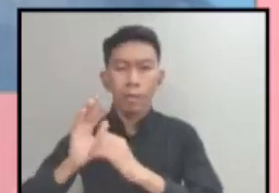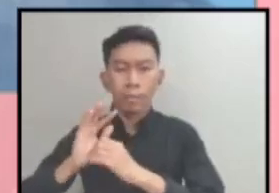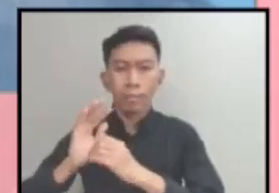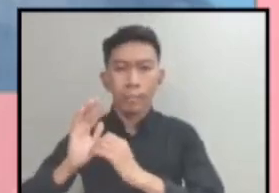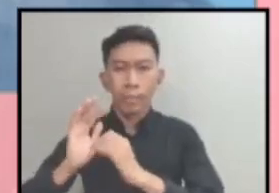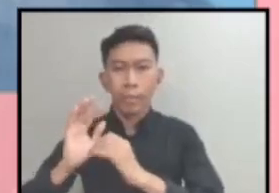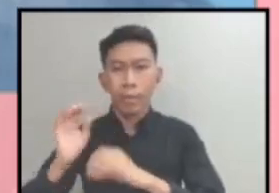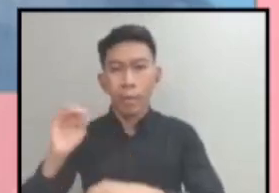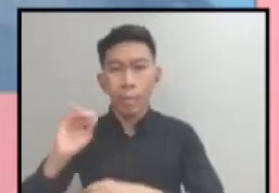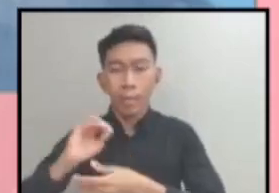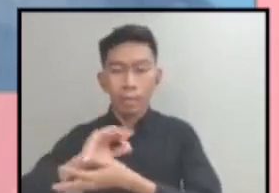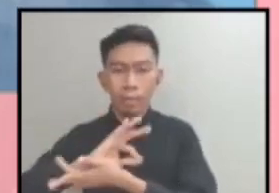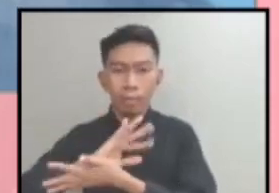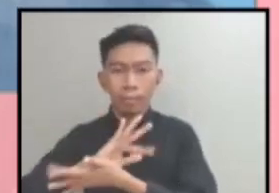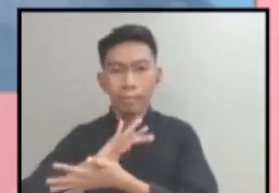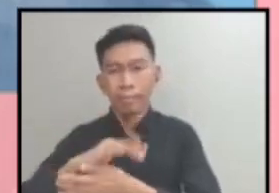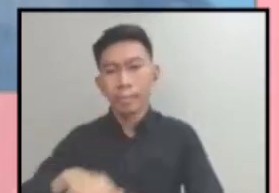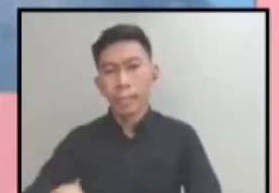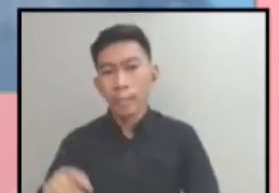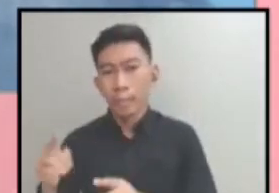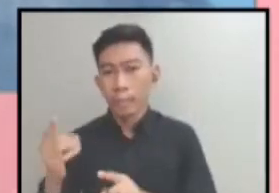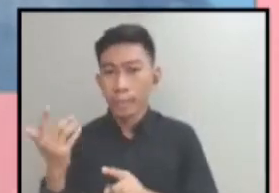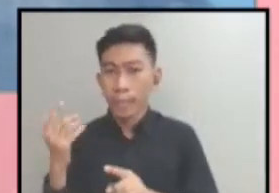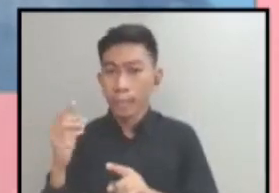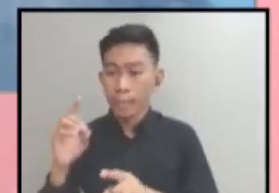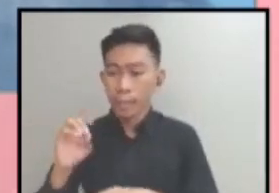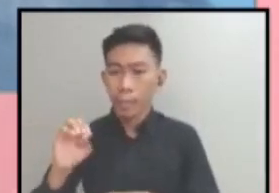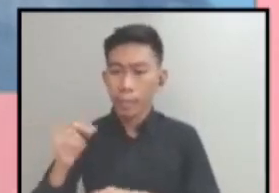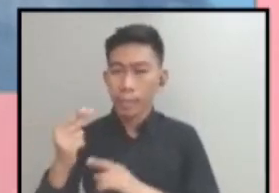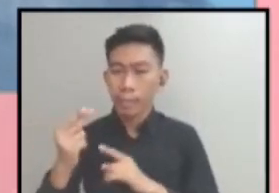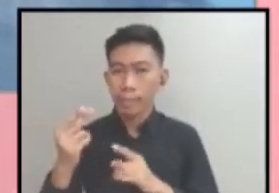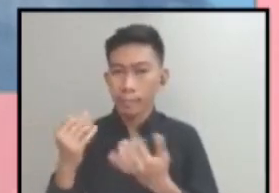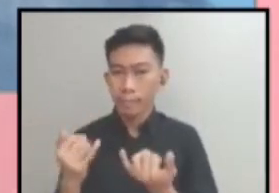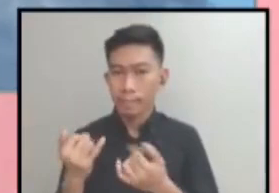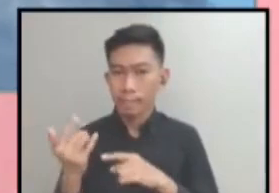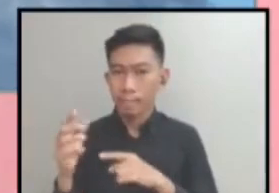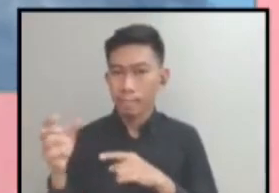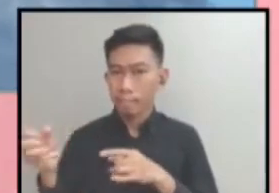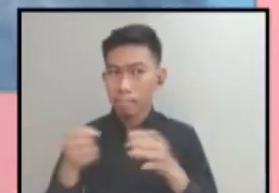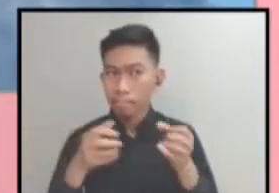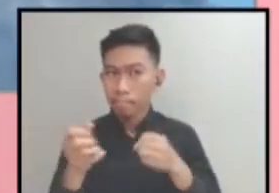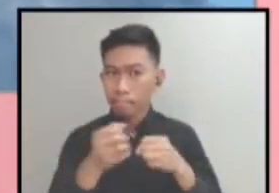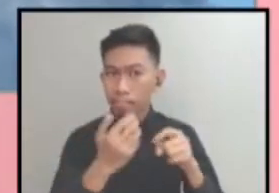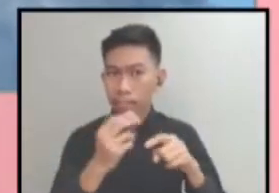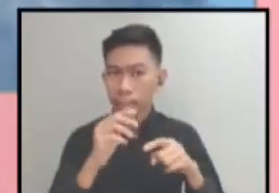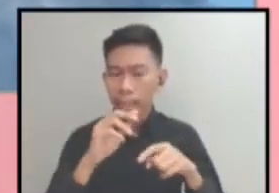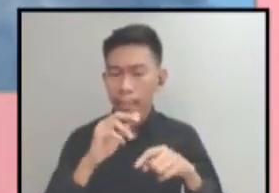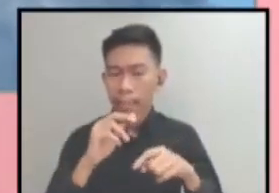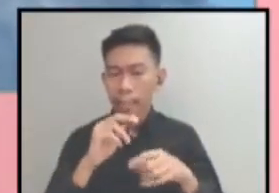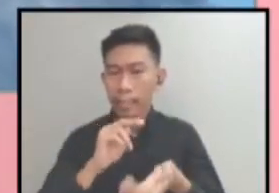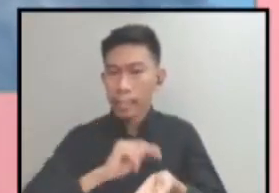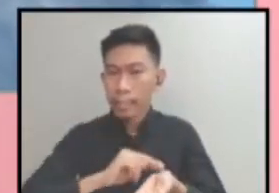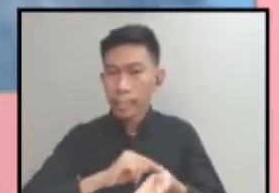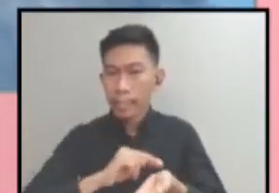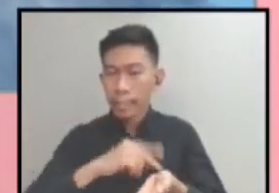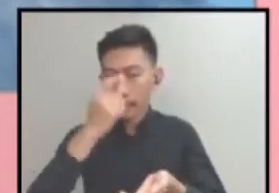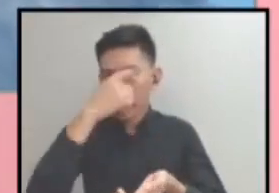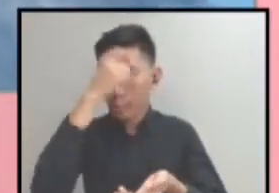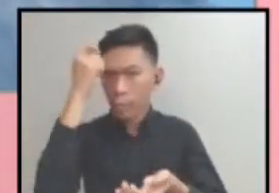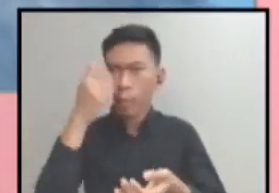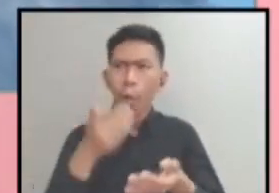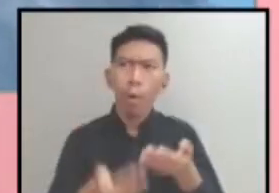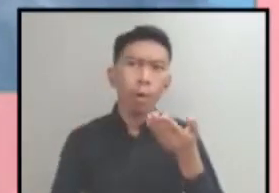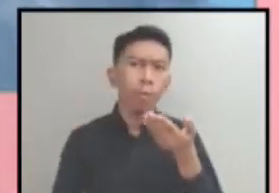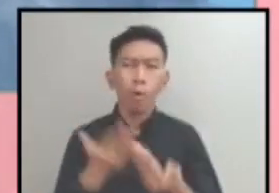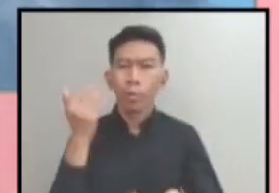Kukunin ng Department of Health o DOH ang mga nursing graduates na muntik nang pumasa sa board exams upang magtrabaho sa mga ospital